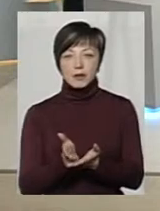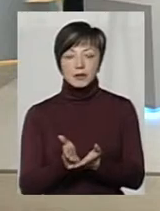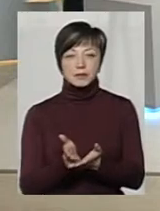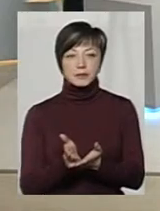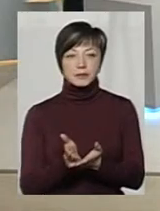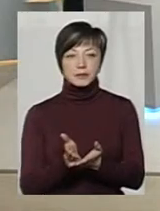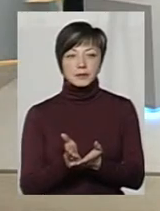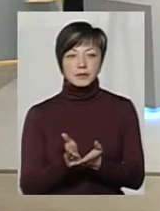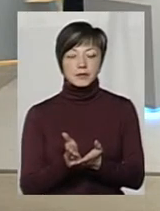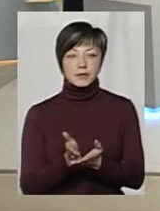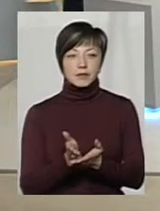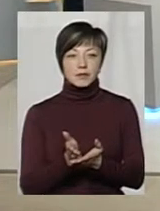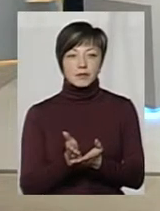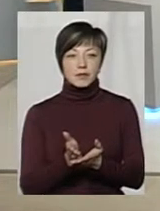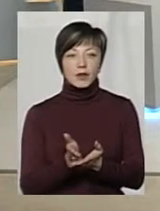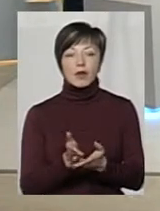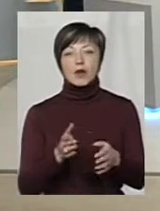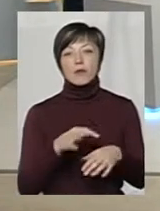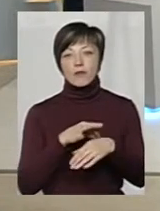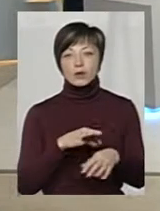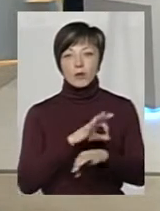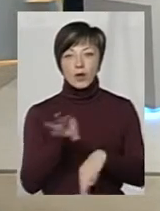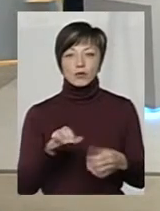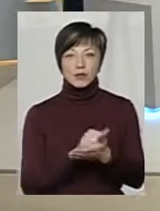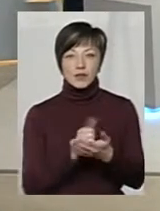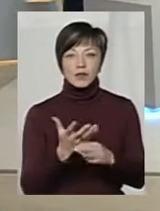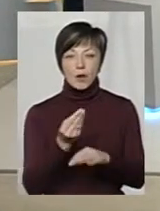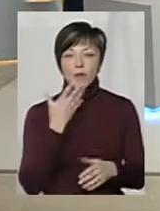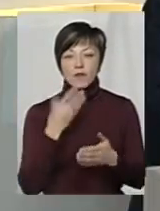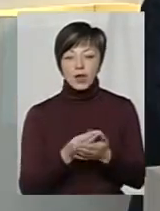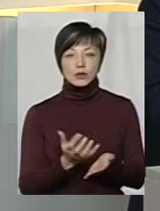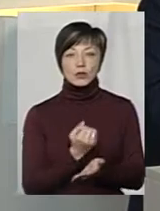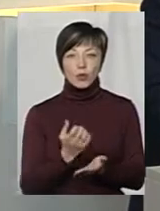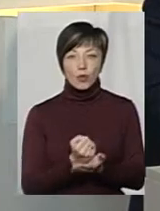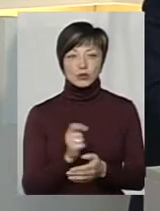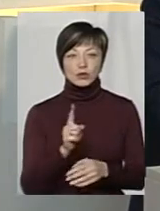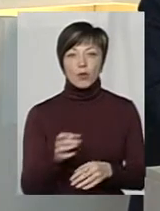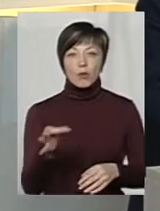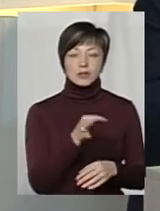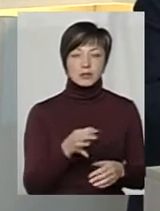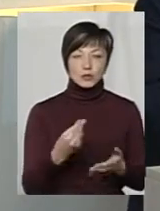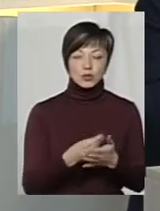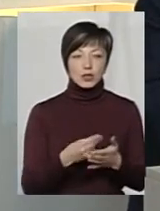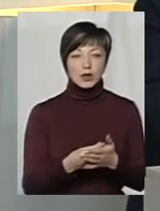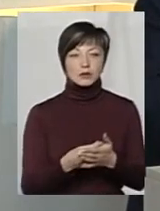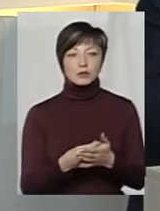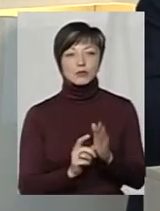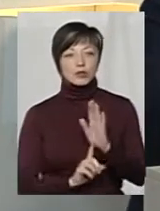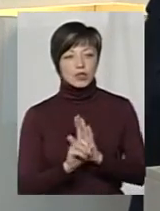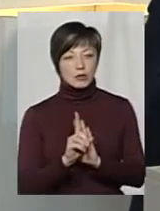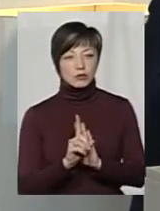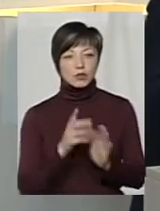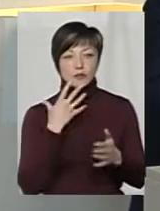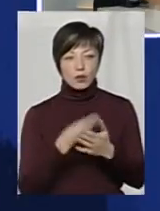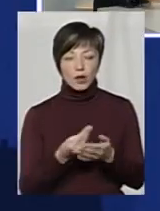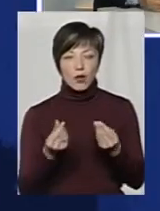напрямки доріг, робиться проектно-кошторисна документація і проводиться фінансування. По власних доходах, що обласний бюджет, що, тобто спочатку